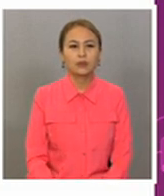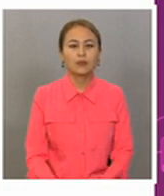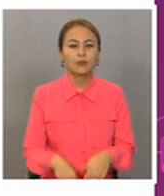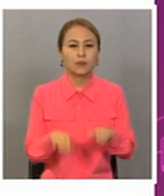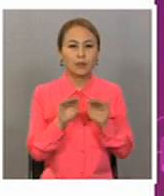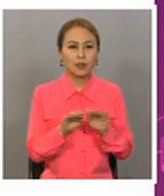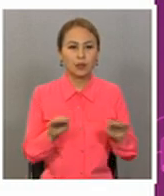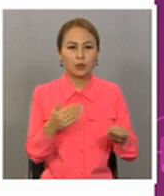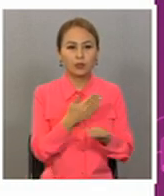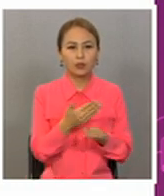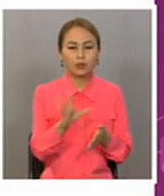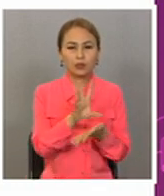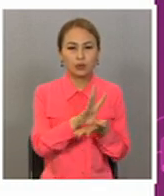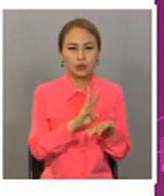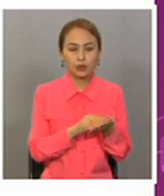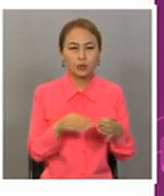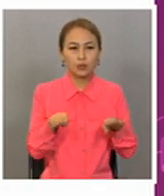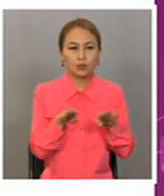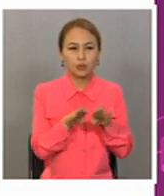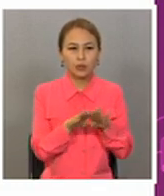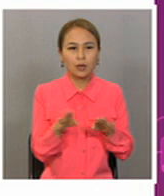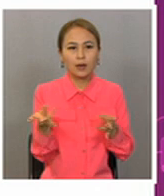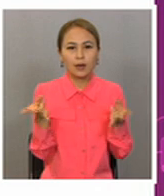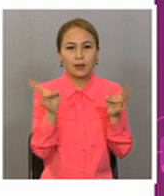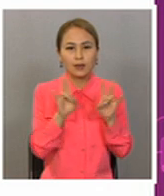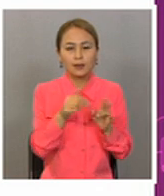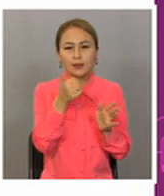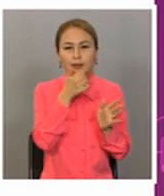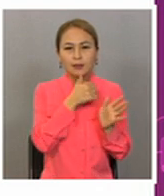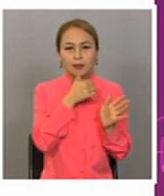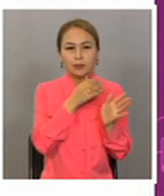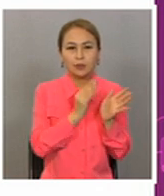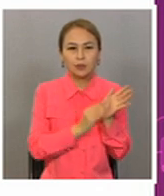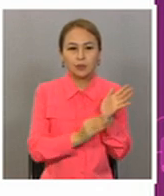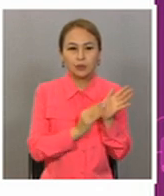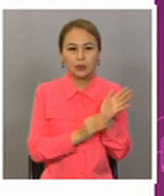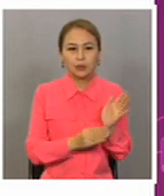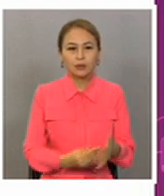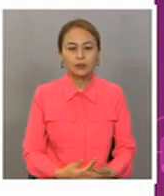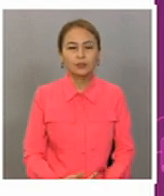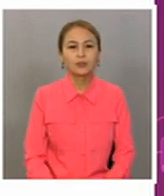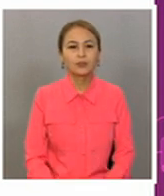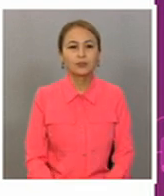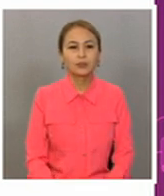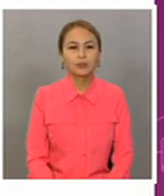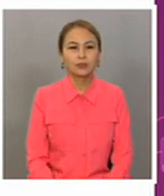осы үлгі бойынша қалған өрнектерді есептеп көріңдер.